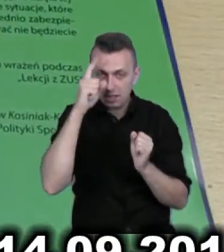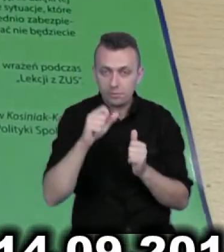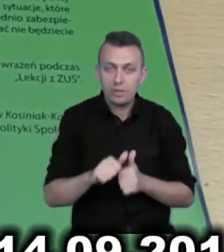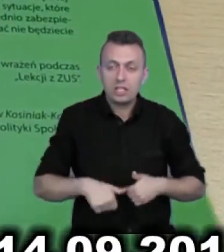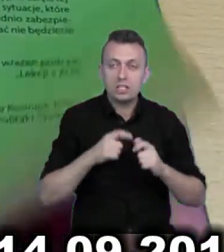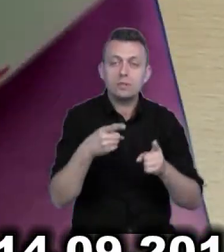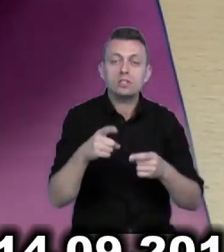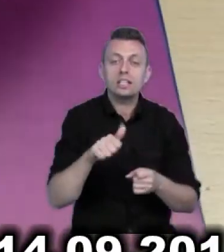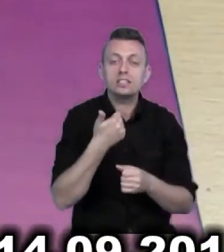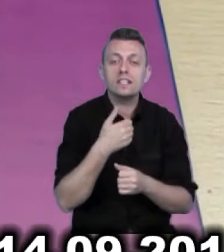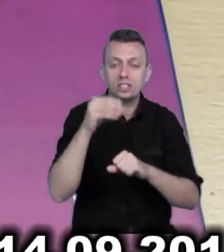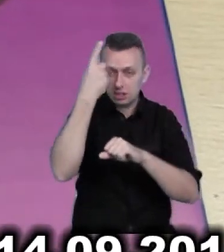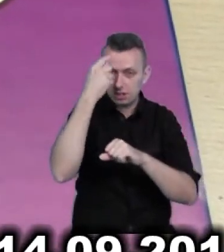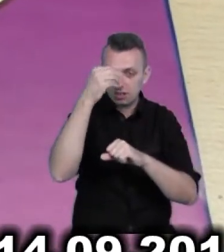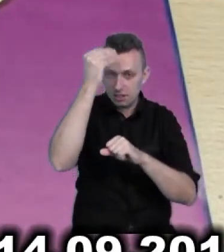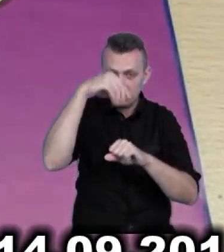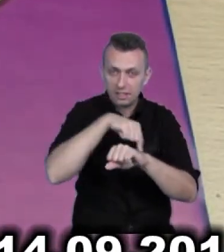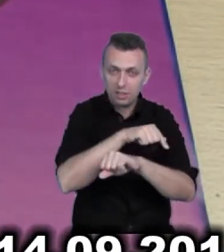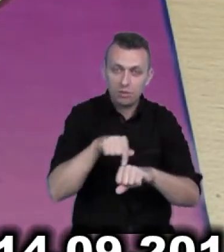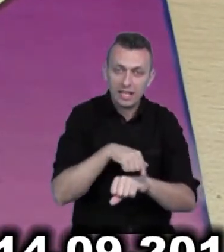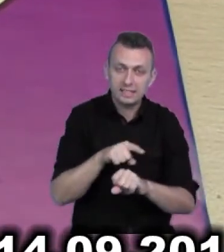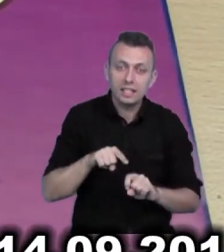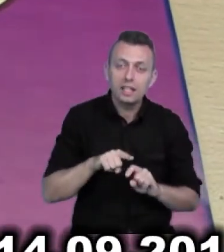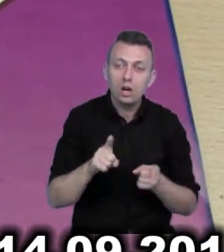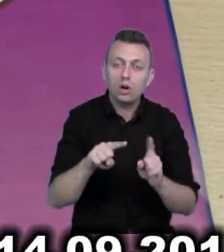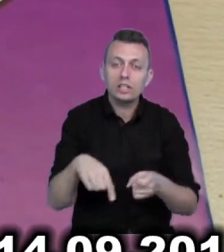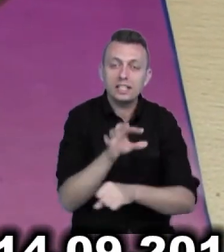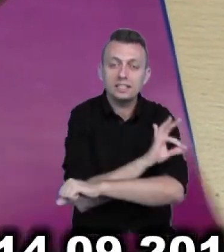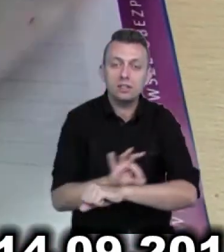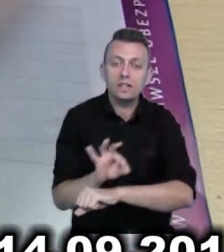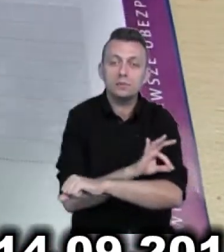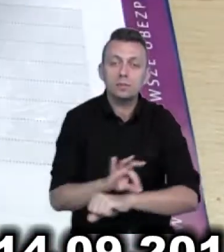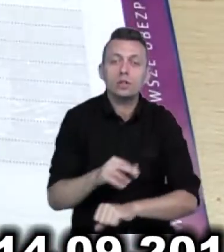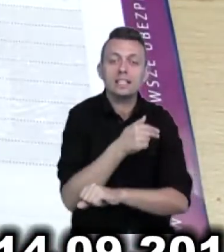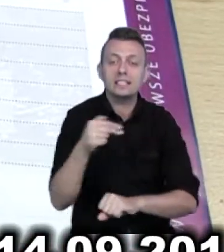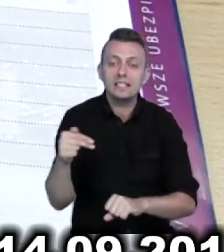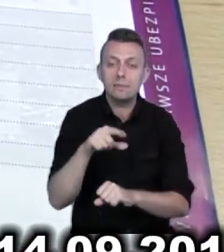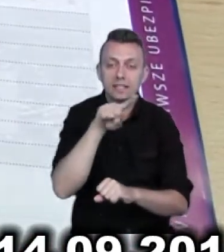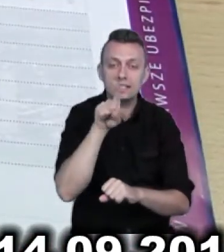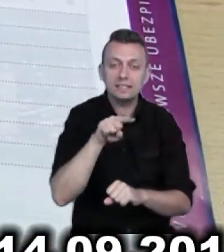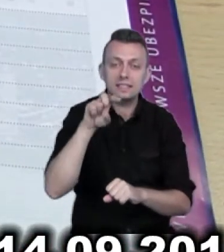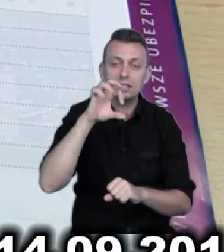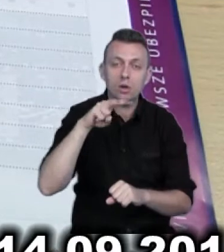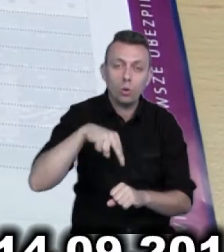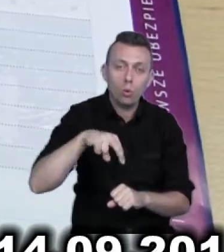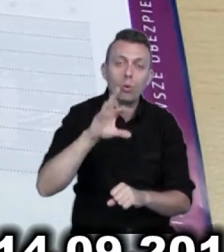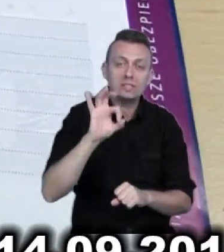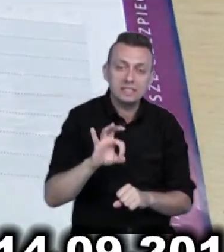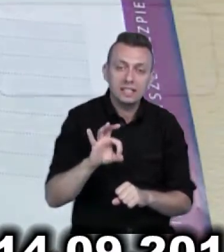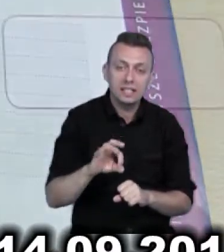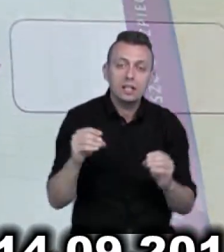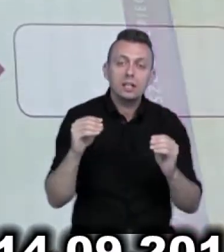projektu, który byłby dotyczącym tematyki ZUS-owskiej, ubezpieczeń społecznych. I mógłby